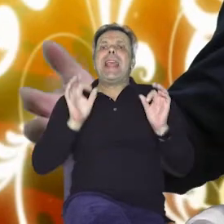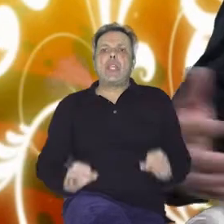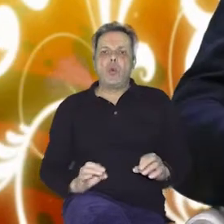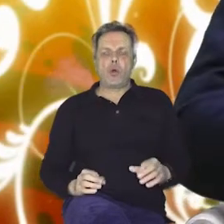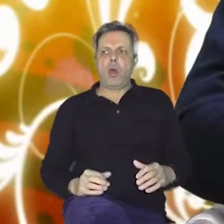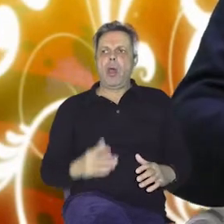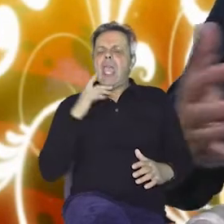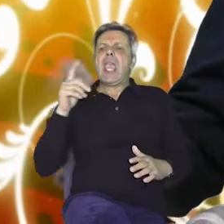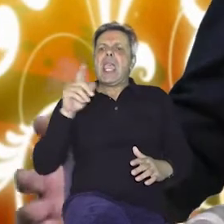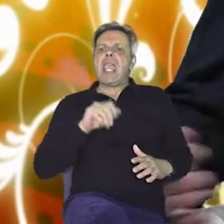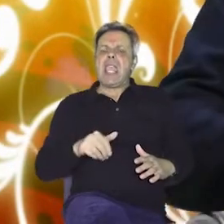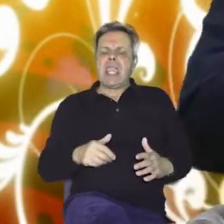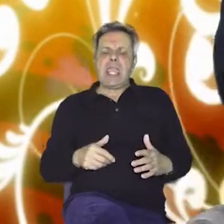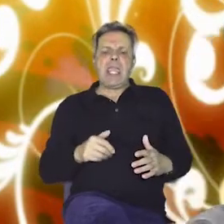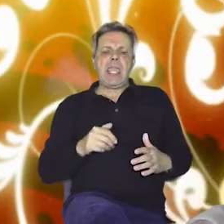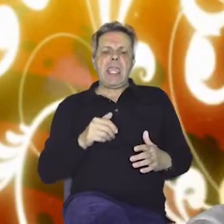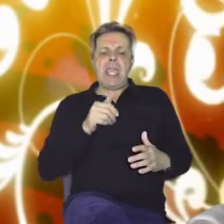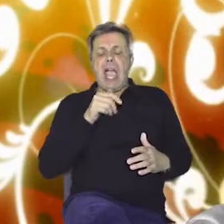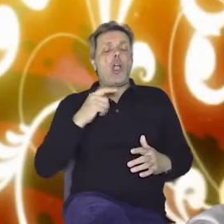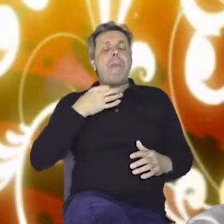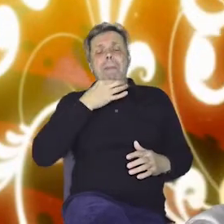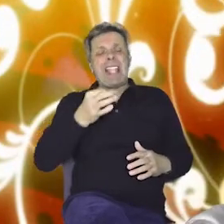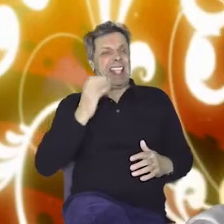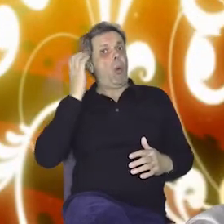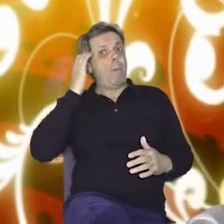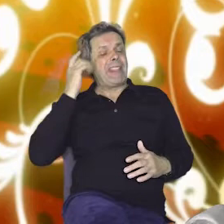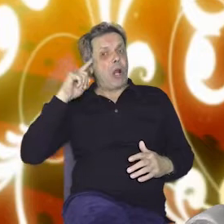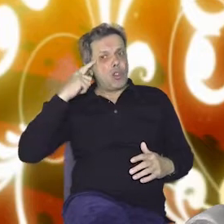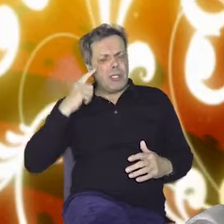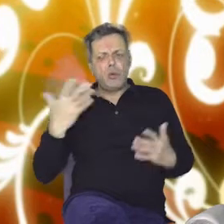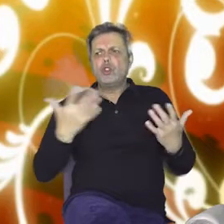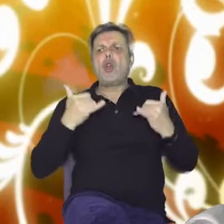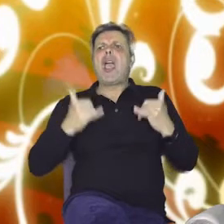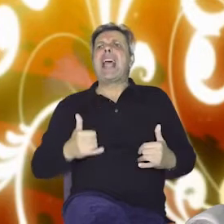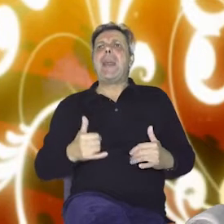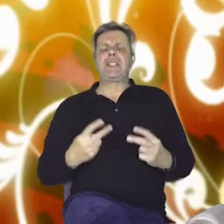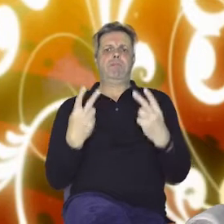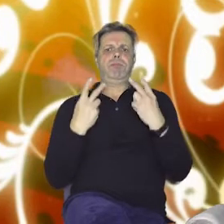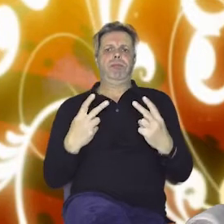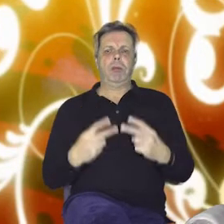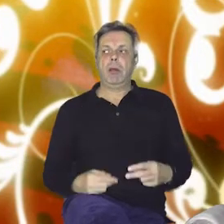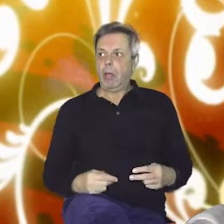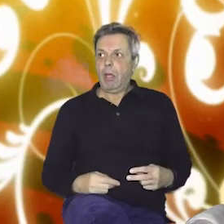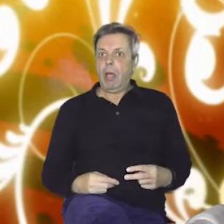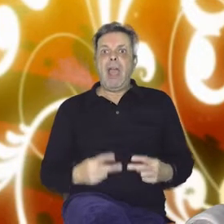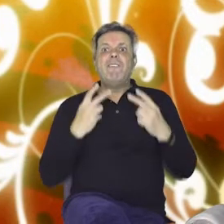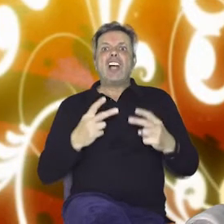dominantan, ako me baš u mentalnom smislu pitate, šta je danas dominantno? Dominantan je strah od